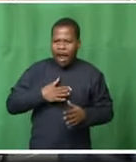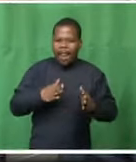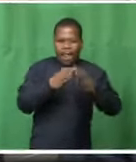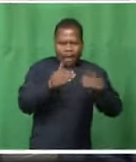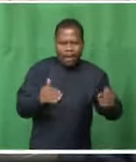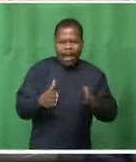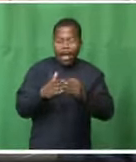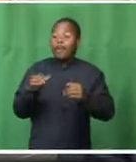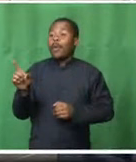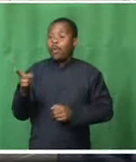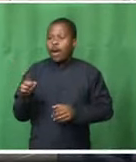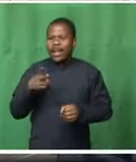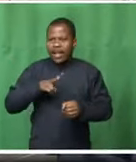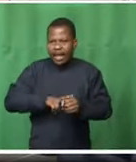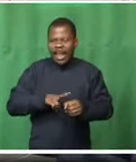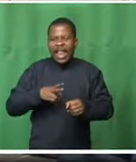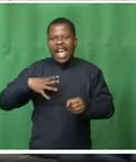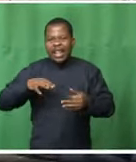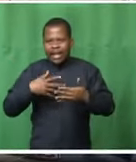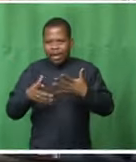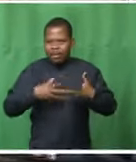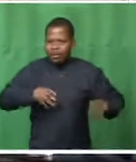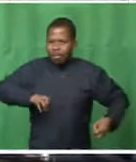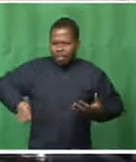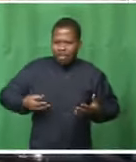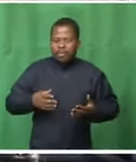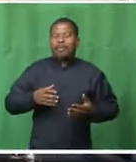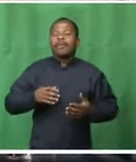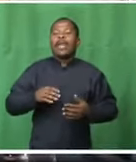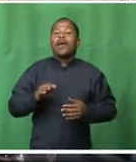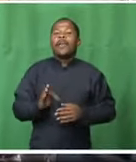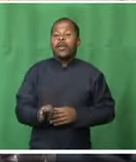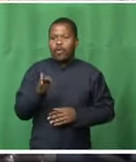ke lokho lesekuvetile siyakukhuluma ngalelinye lilanga